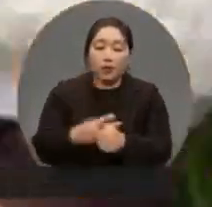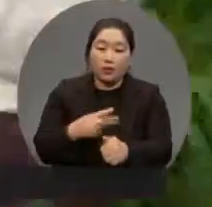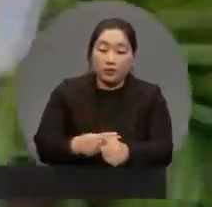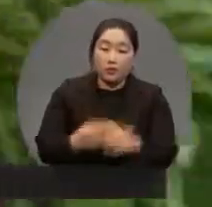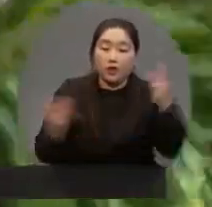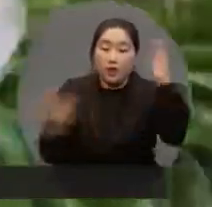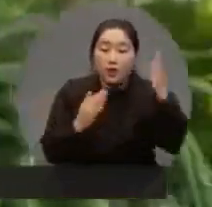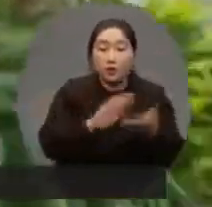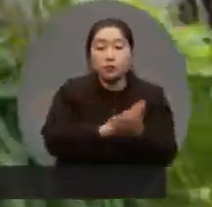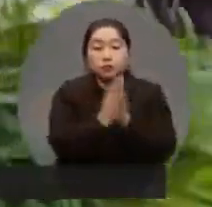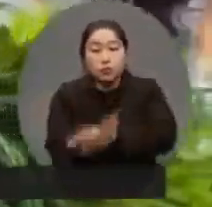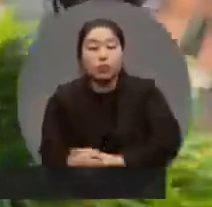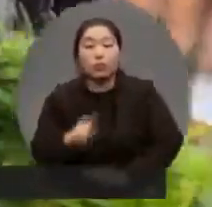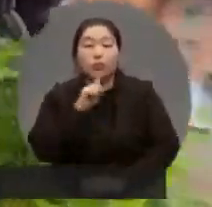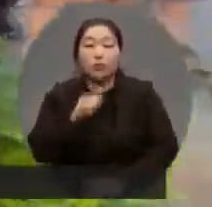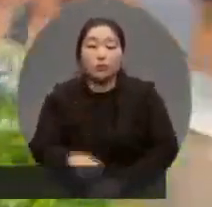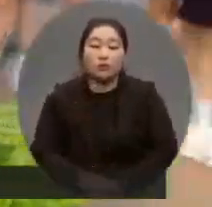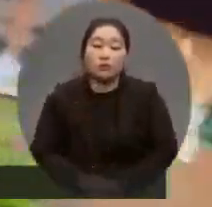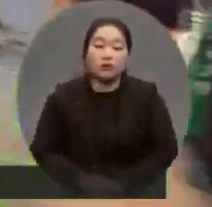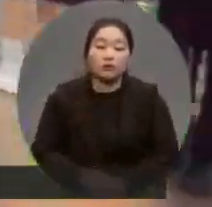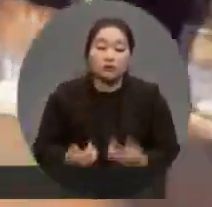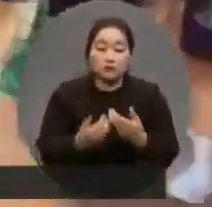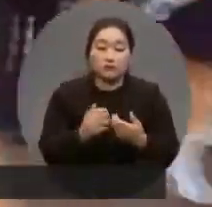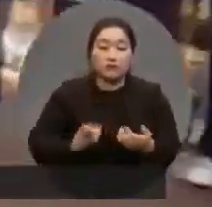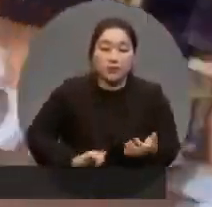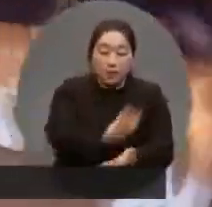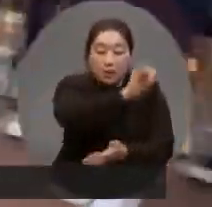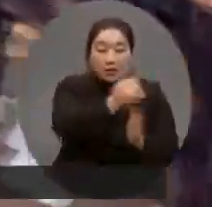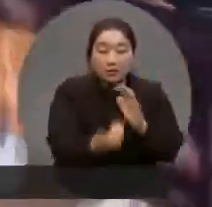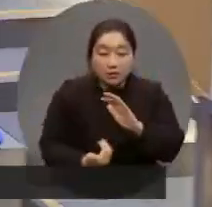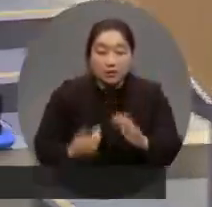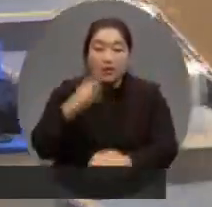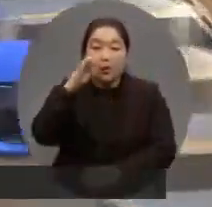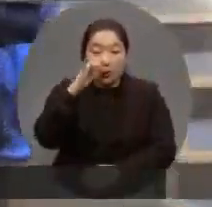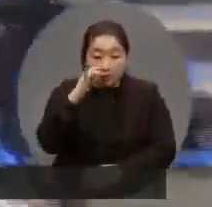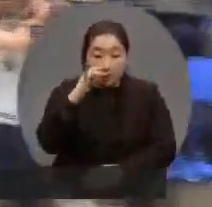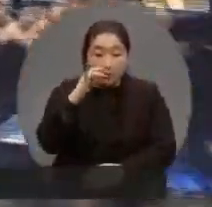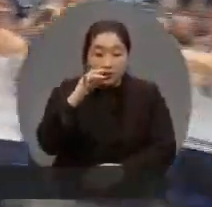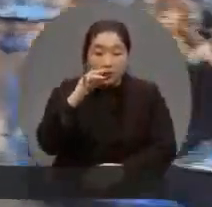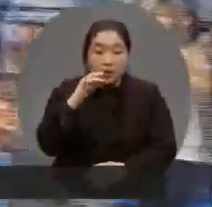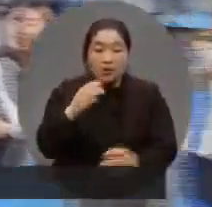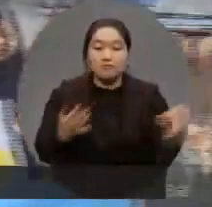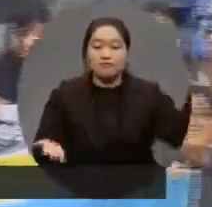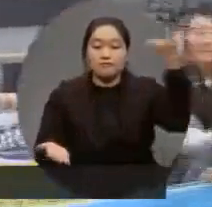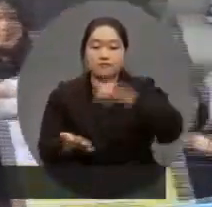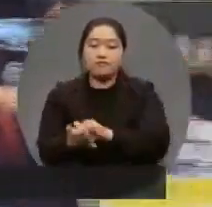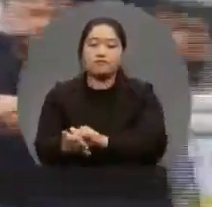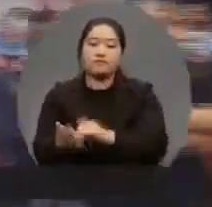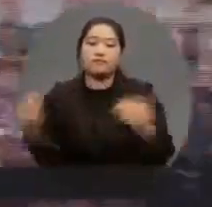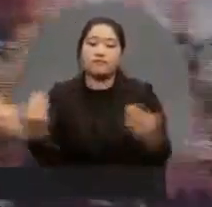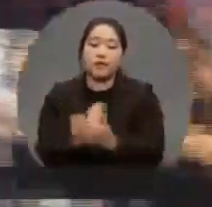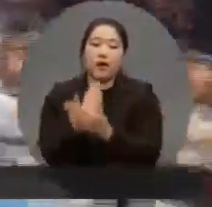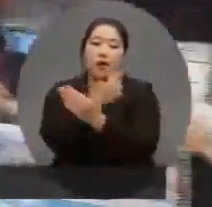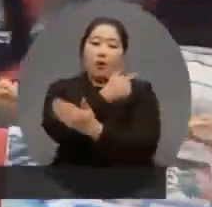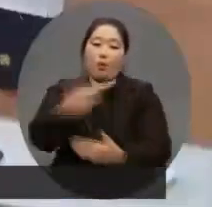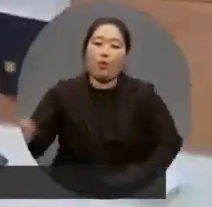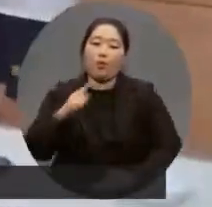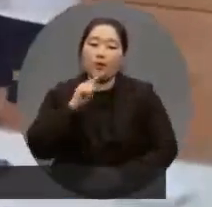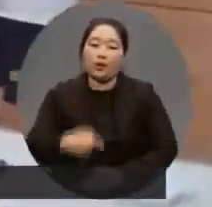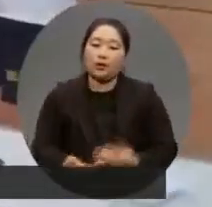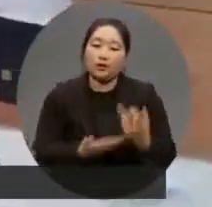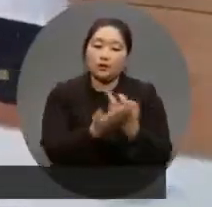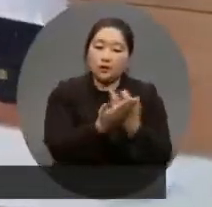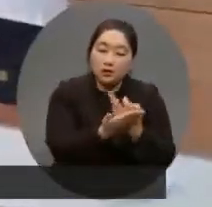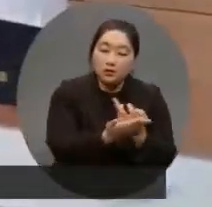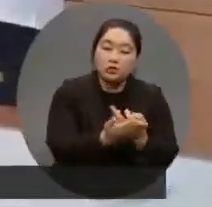학생들이 달라졌다고 말합니다. 떠나기 전엔 호기심을 견인했고 돌아와선 성장했다는 것입니다. 제주나 경주 같은